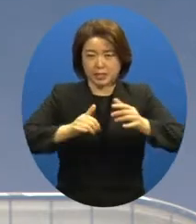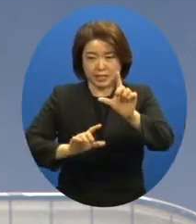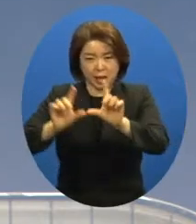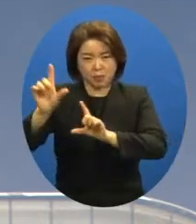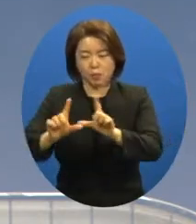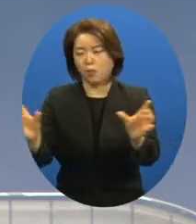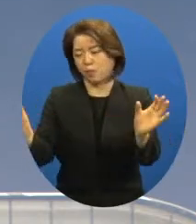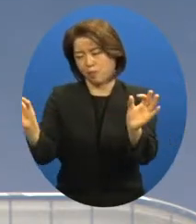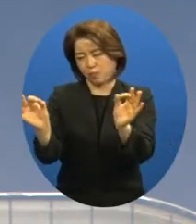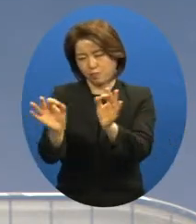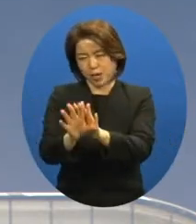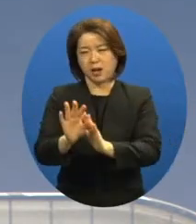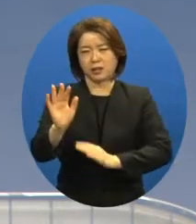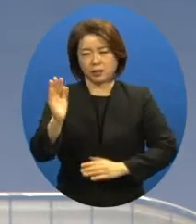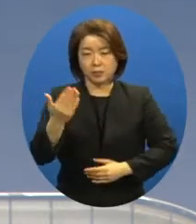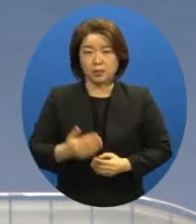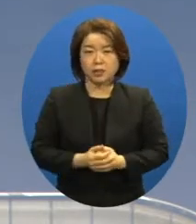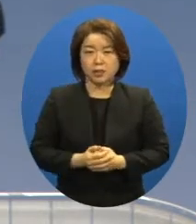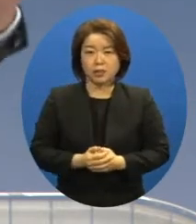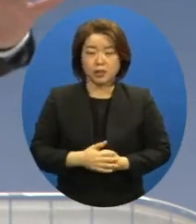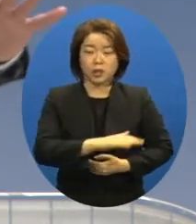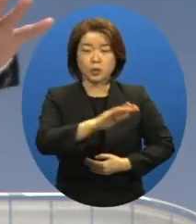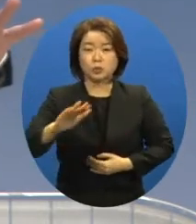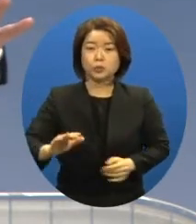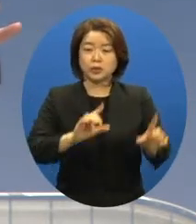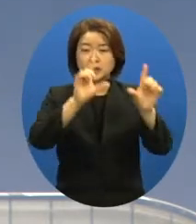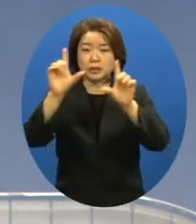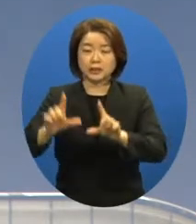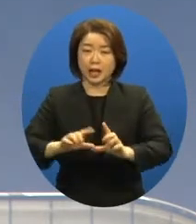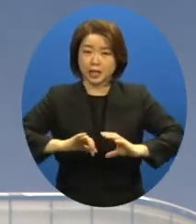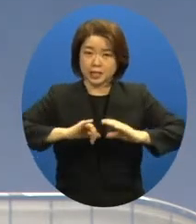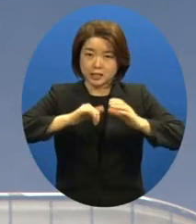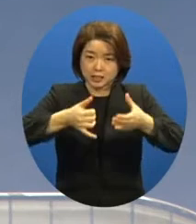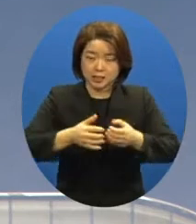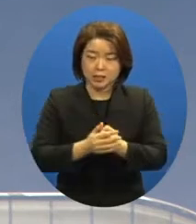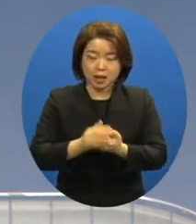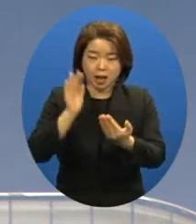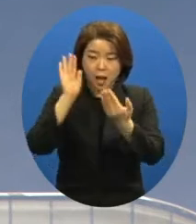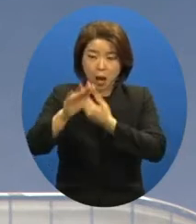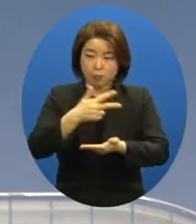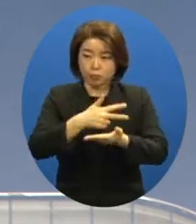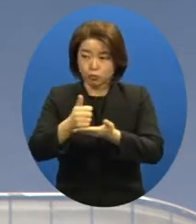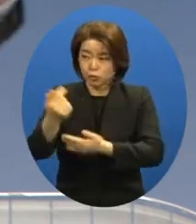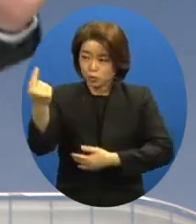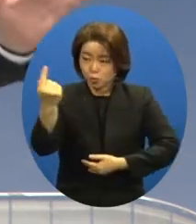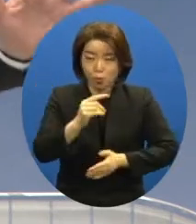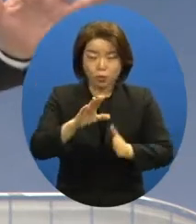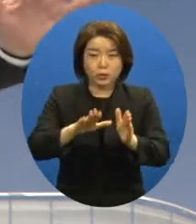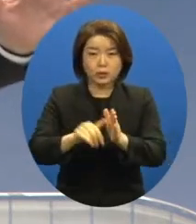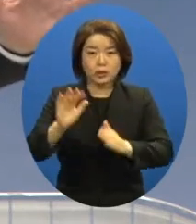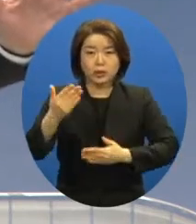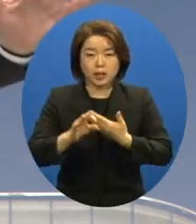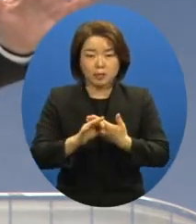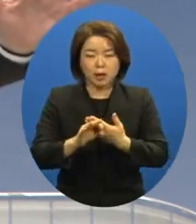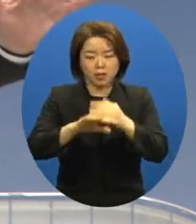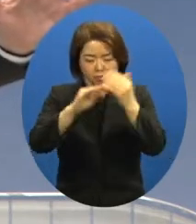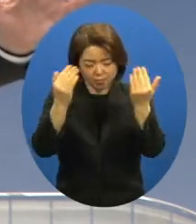사라진다는 겁니다. 우리가 지금 살고 있는 이 세상은 이제 주님이 오실 때가 되면 다 사라진다는